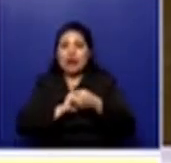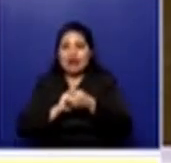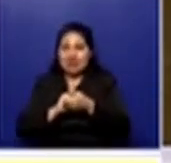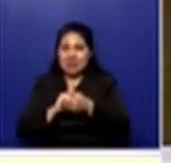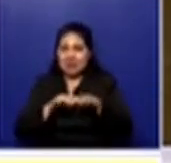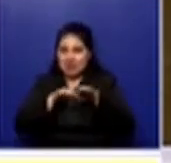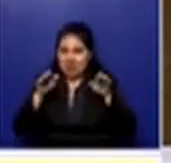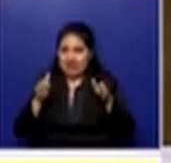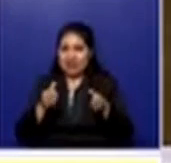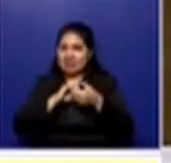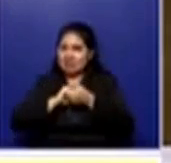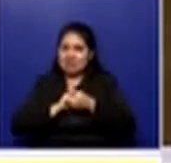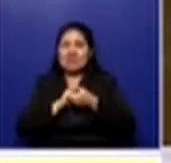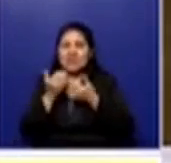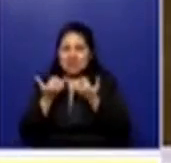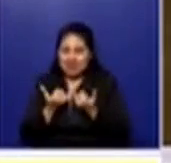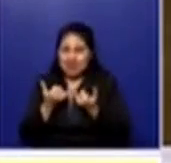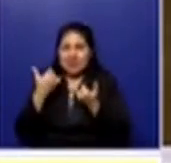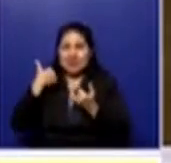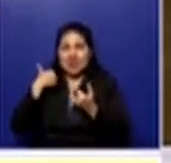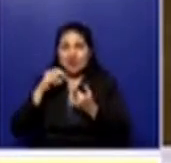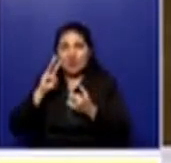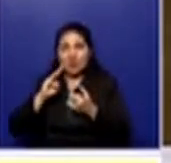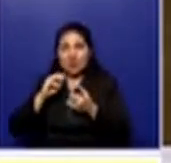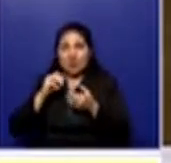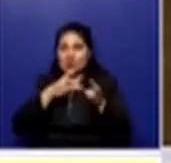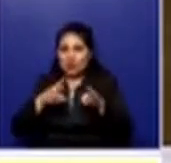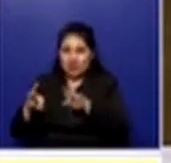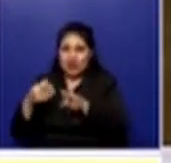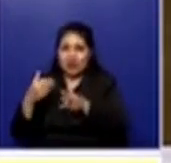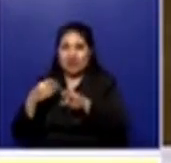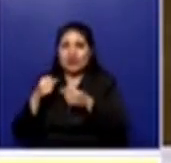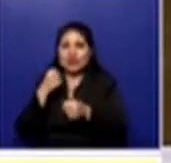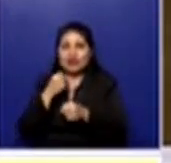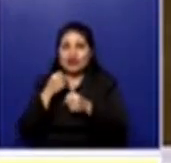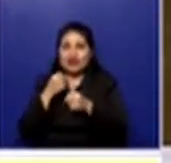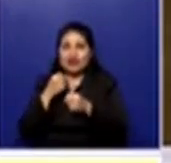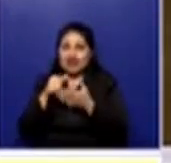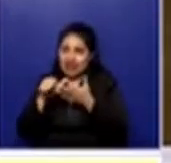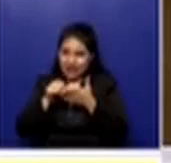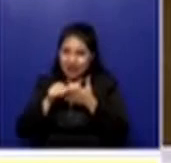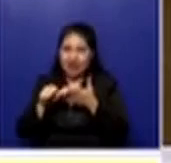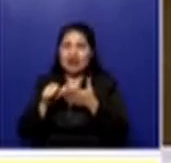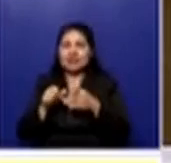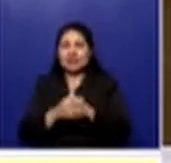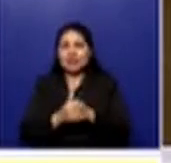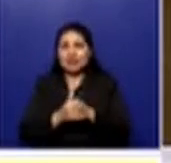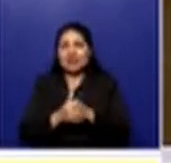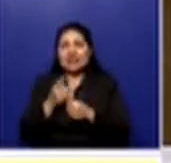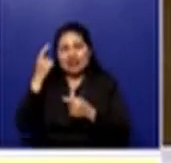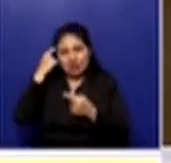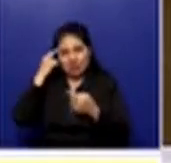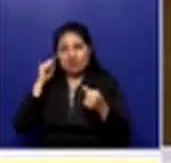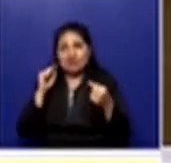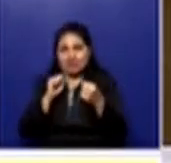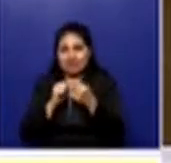นี้เป็นหนึ่งในทางออกและเป็นเรื่องของสันติวิธีที่นำมาใช้เนี่ยก็น่าจะเป็นพื้นที่ที่เหมาะที่จะทำใน